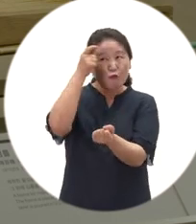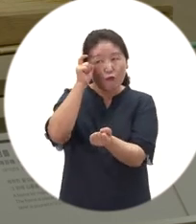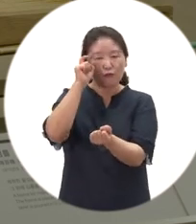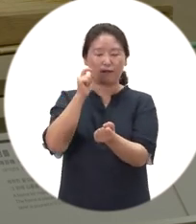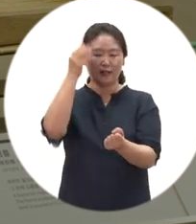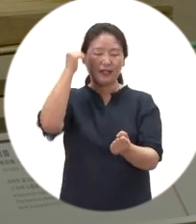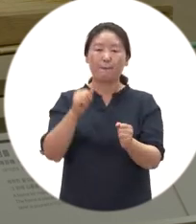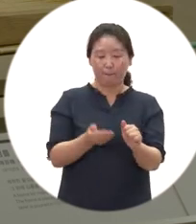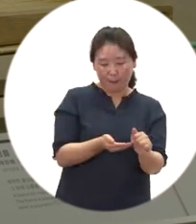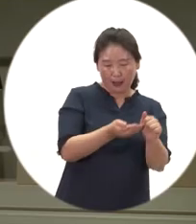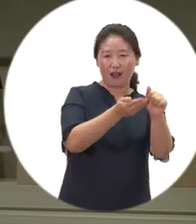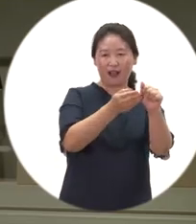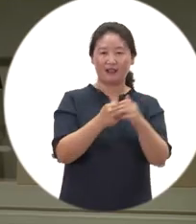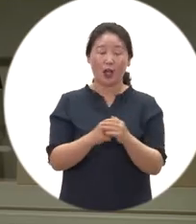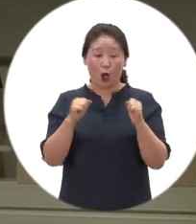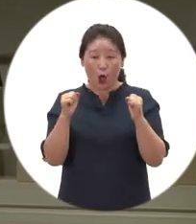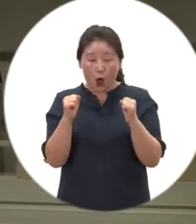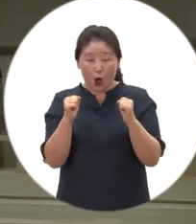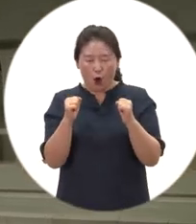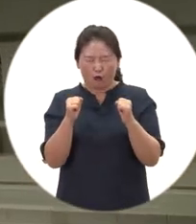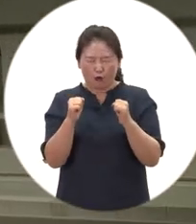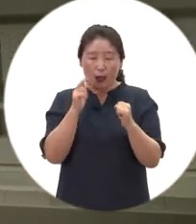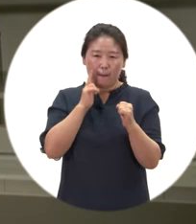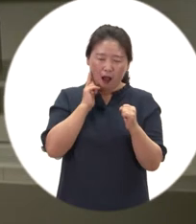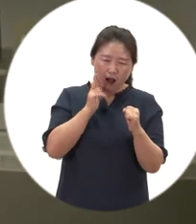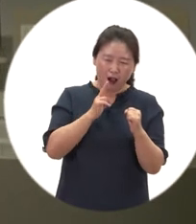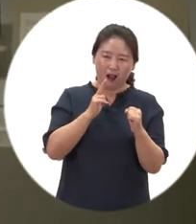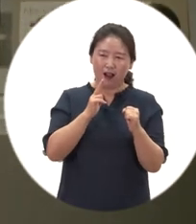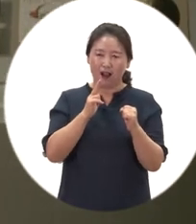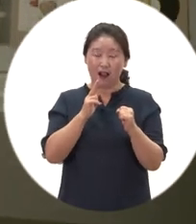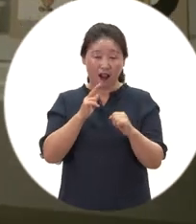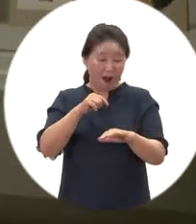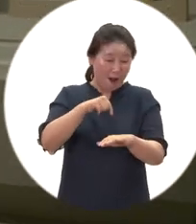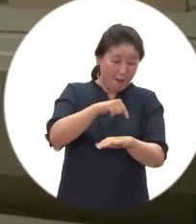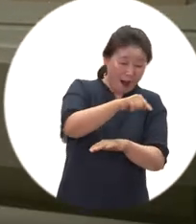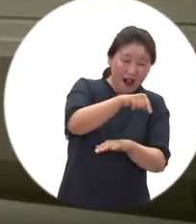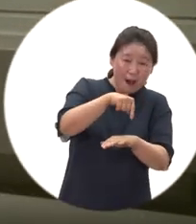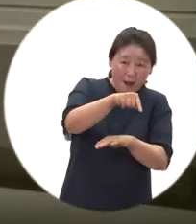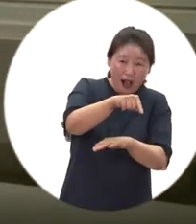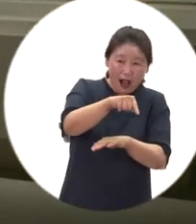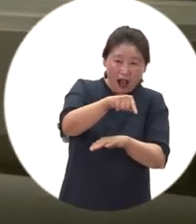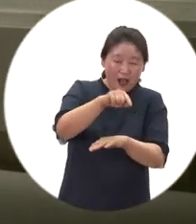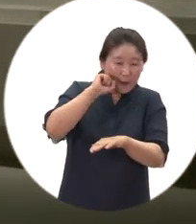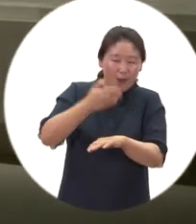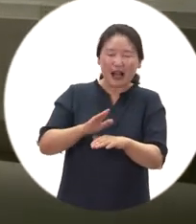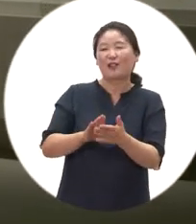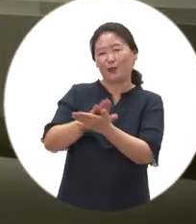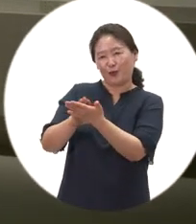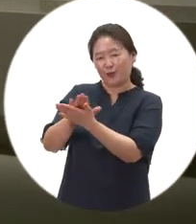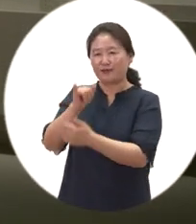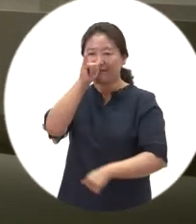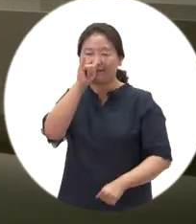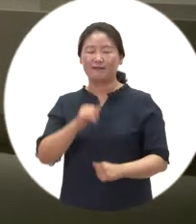김 양식 등이 있습니다. 겨울철에는 살을 애는 추위로 바깥 활동이 힘들지만 차가운 바람을 가르면서 놀이를